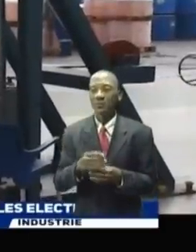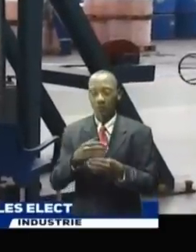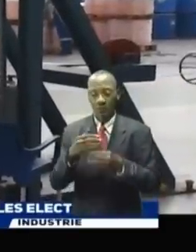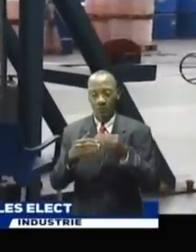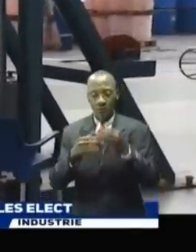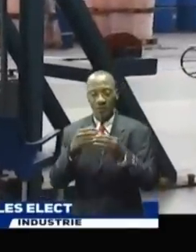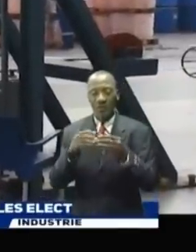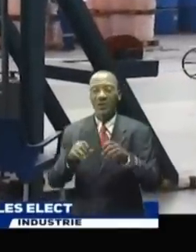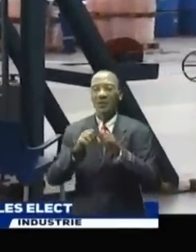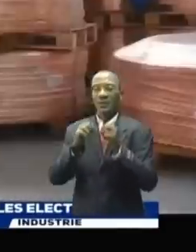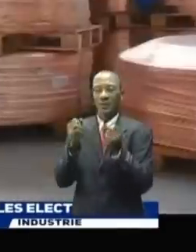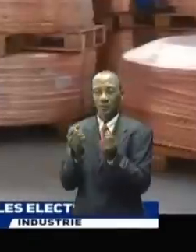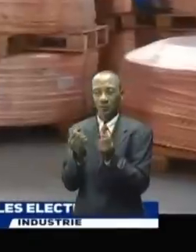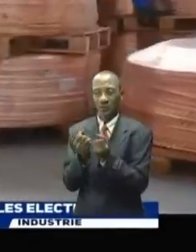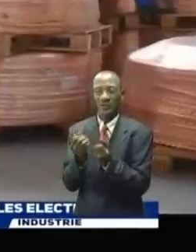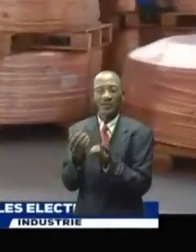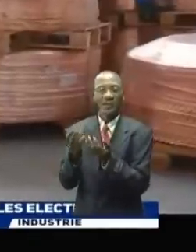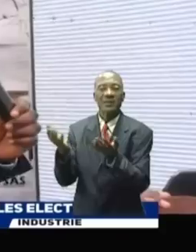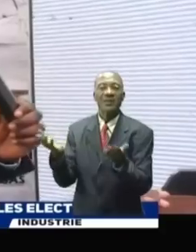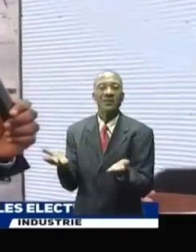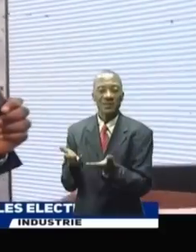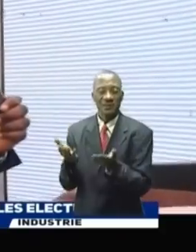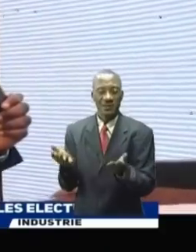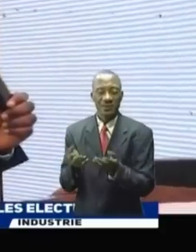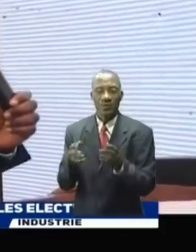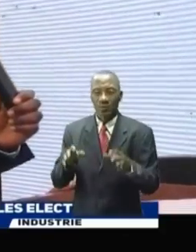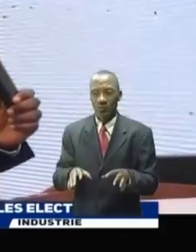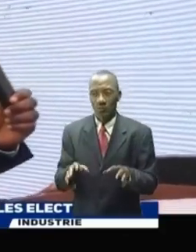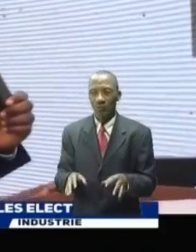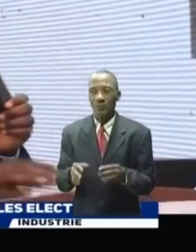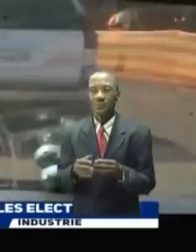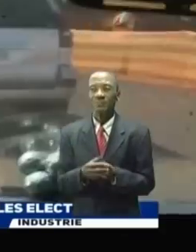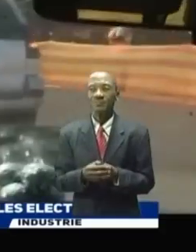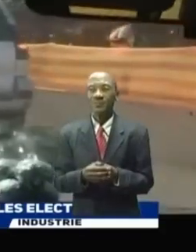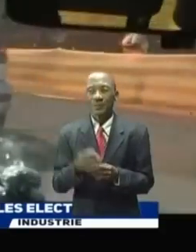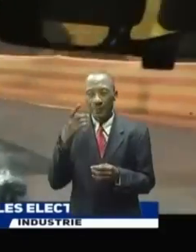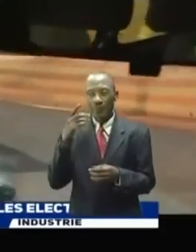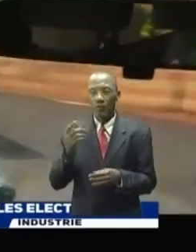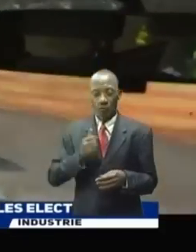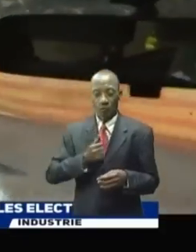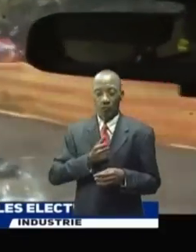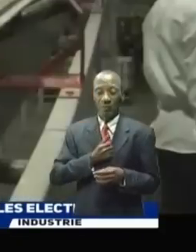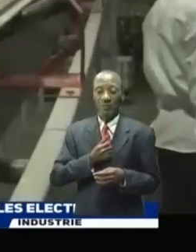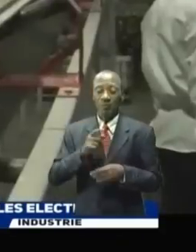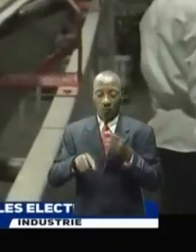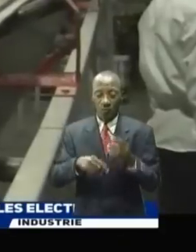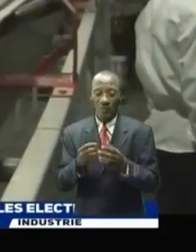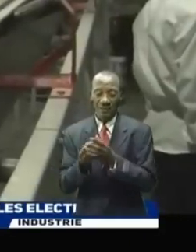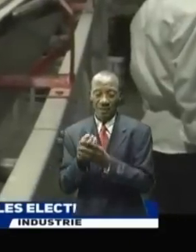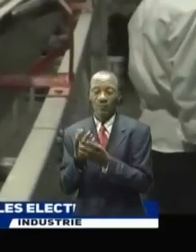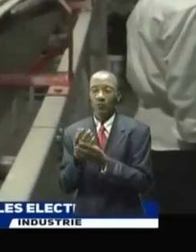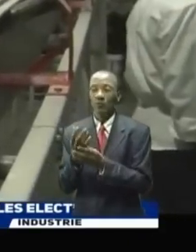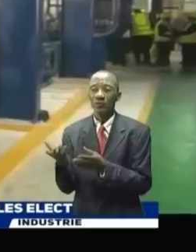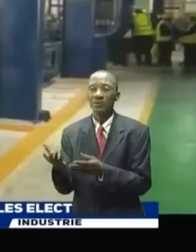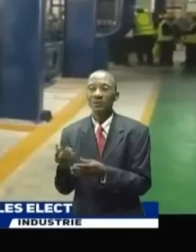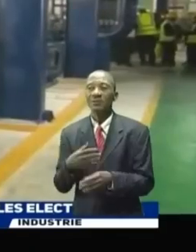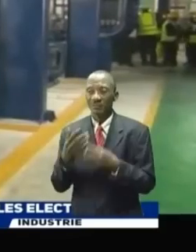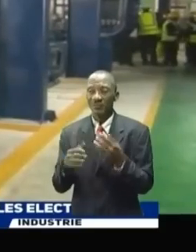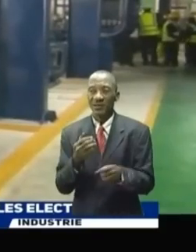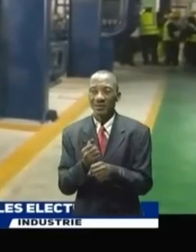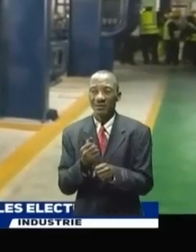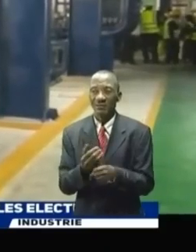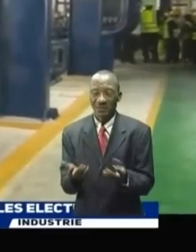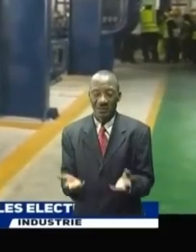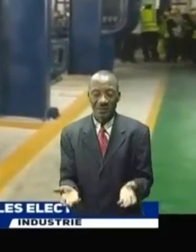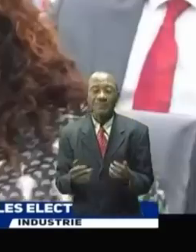des usines de production des tuyaux PVC et des recyclages des huiles. Bien avant, il a également inauguré les usines de